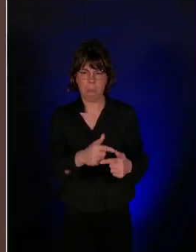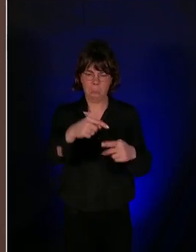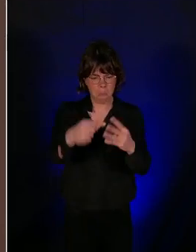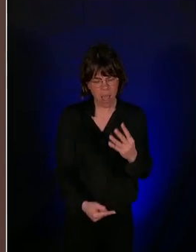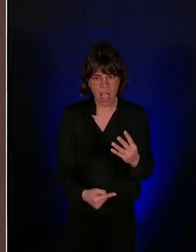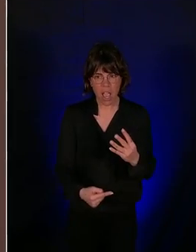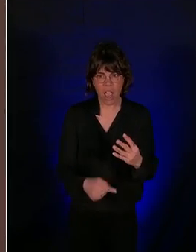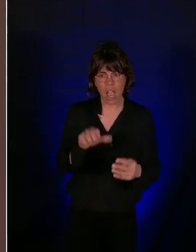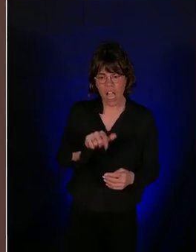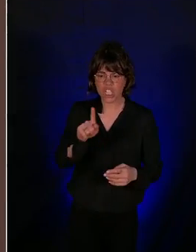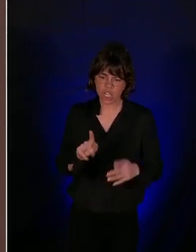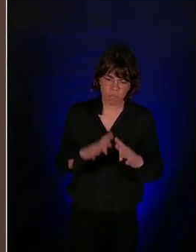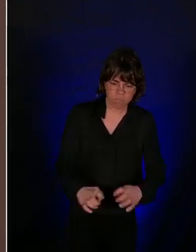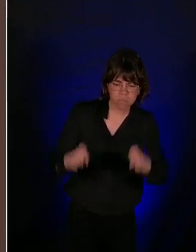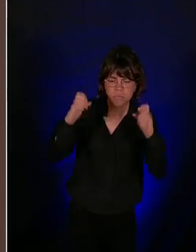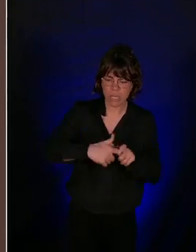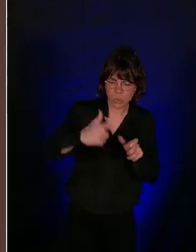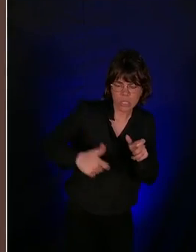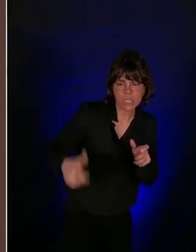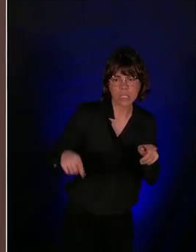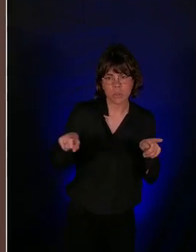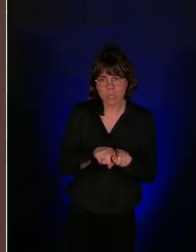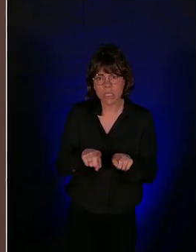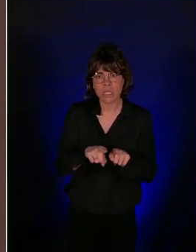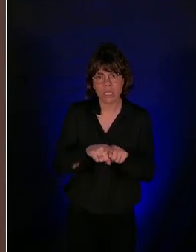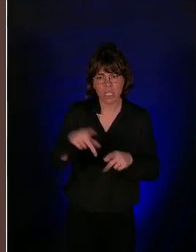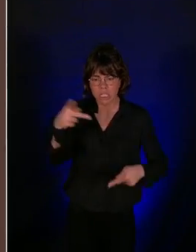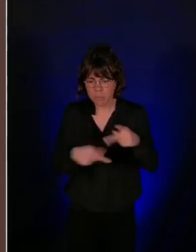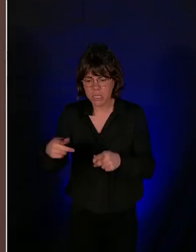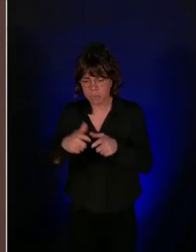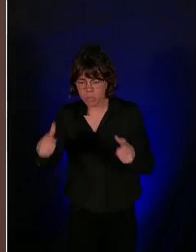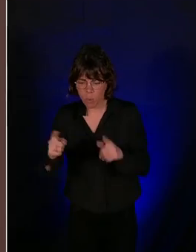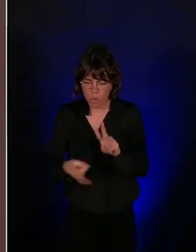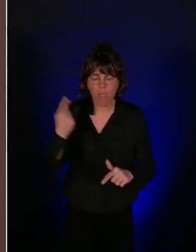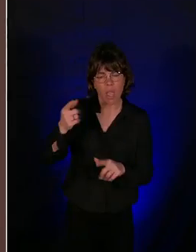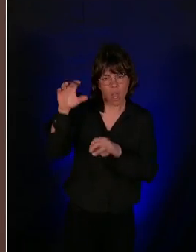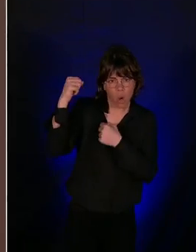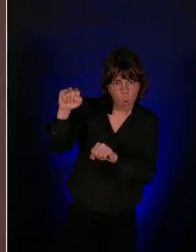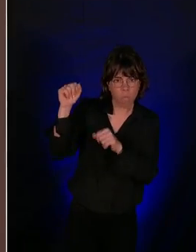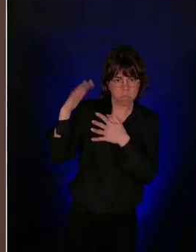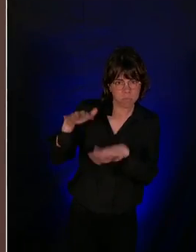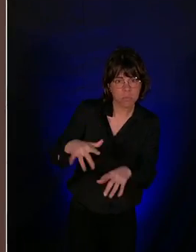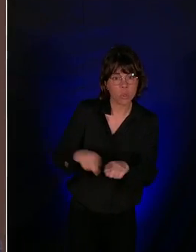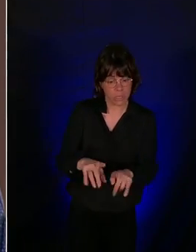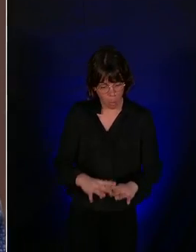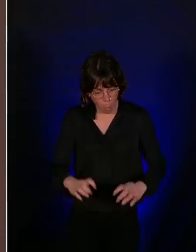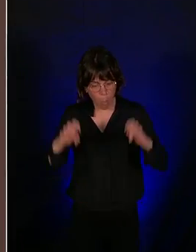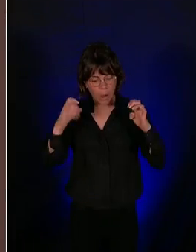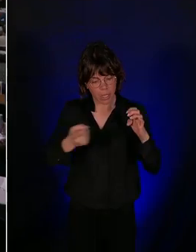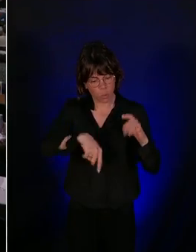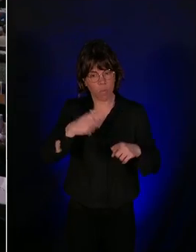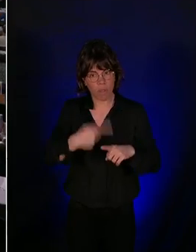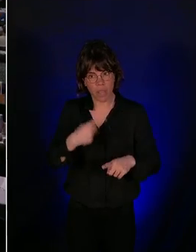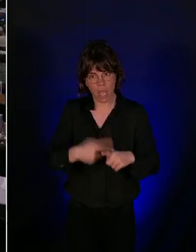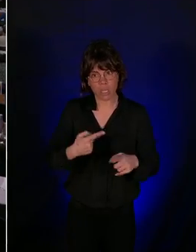aget de grevis devant les raffineries et boîte de la chimie en grève reconductible ou même le le congrès de notre fédération souverain